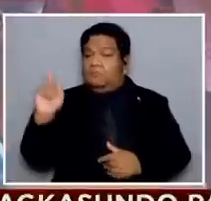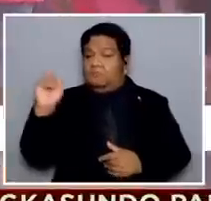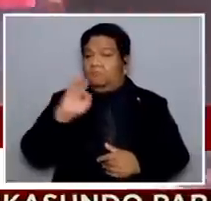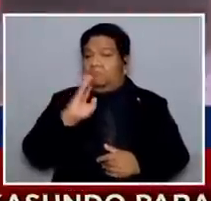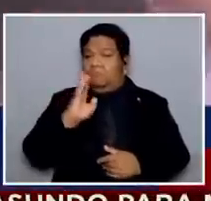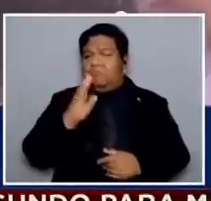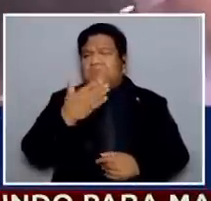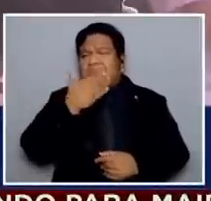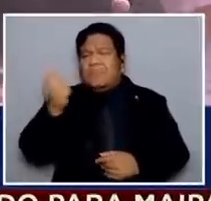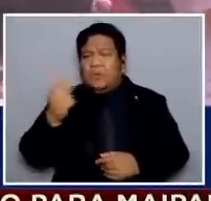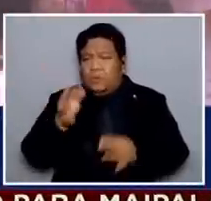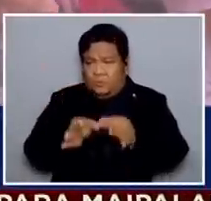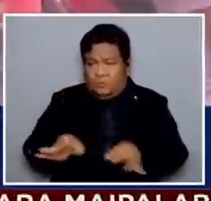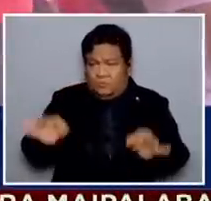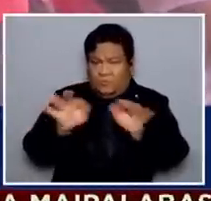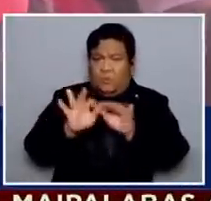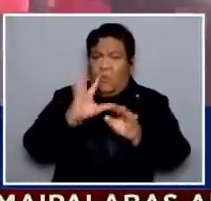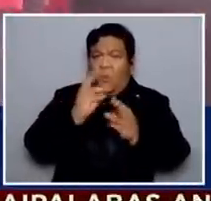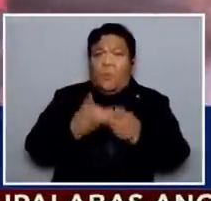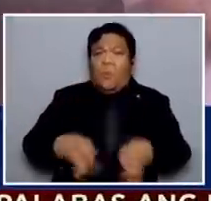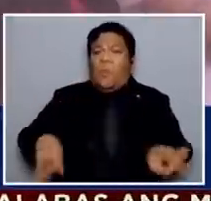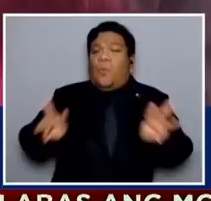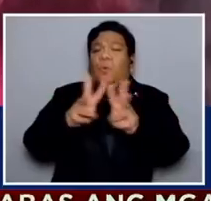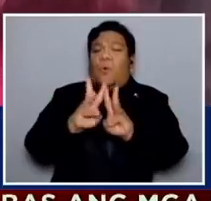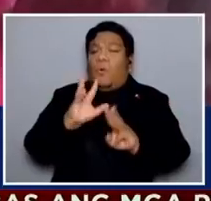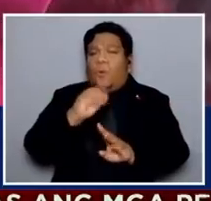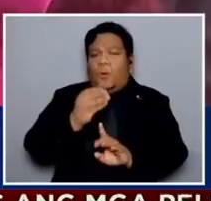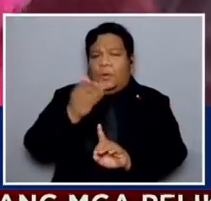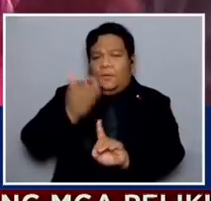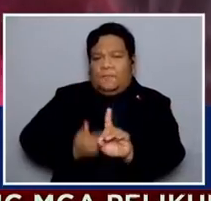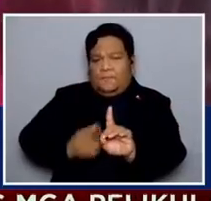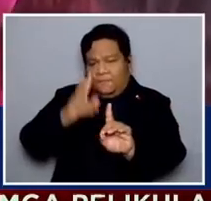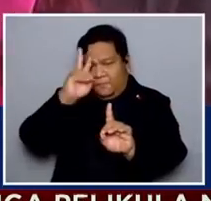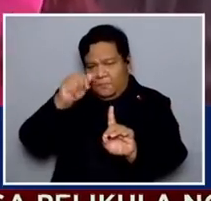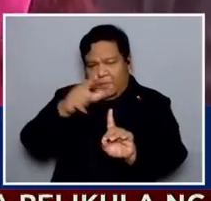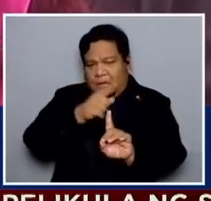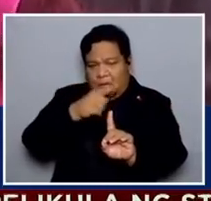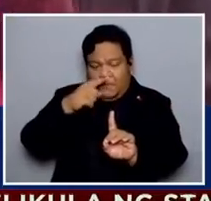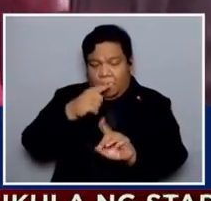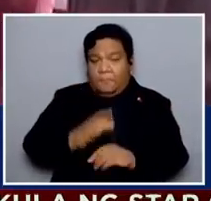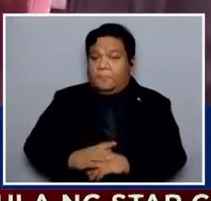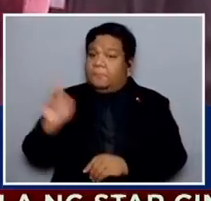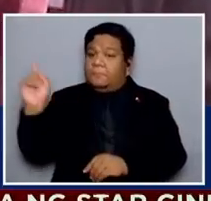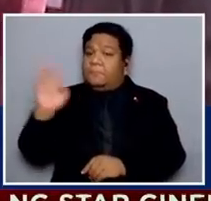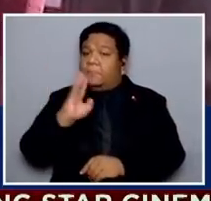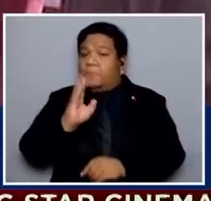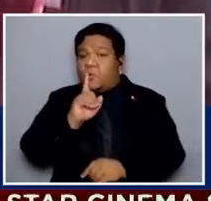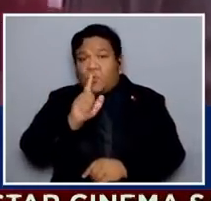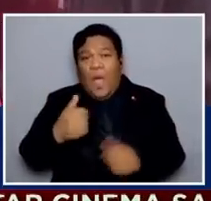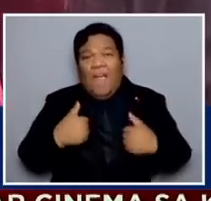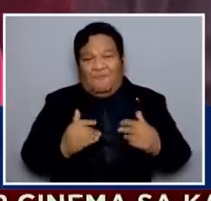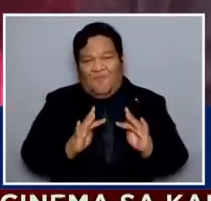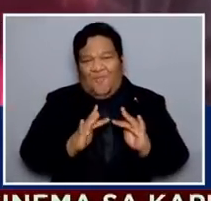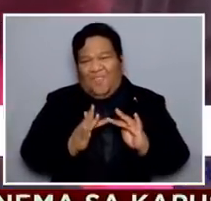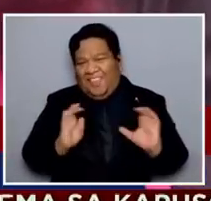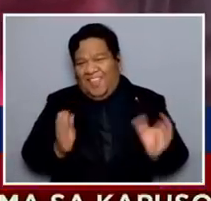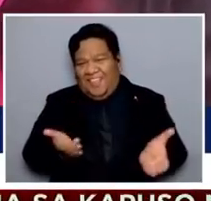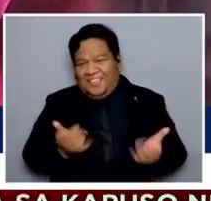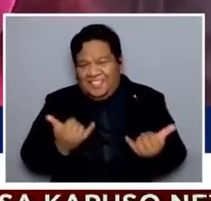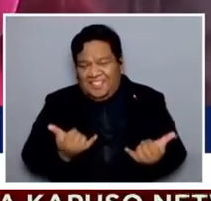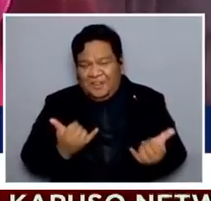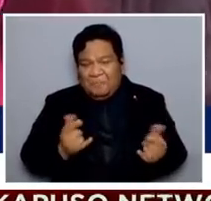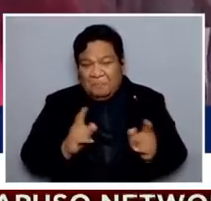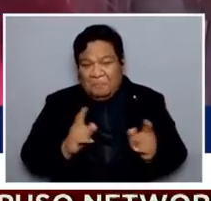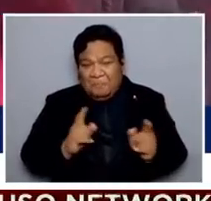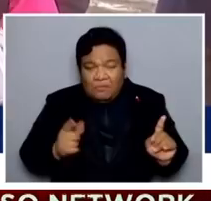ay si VP Lenny. Actually po may online class pa nga po kami ngayon eh. Pero gusto po